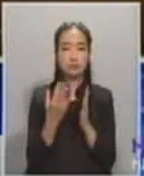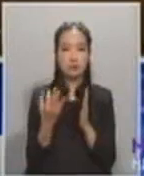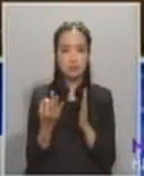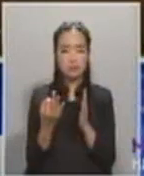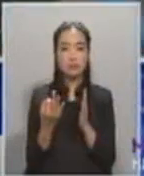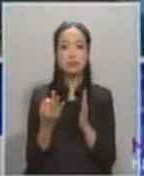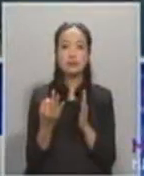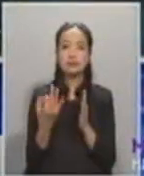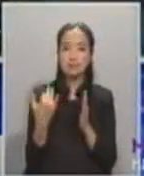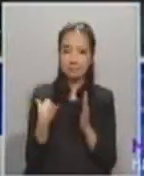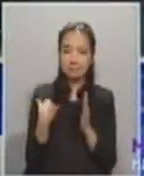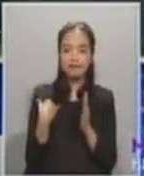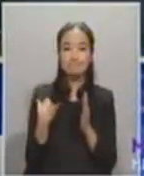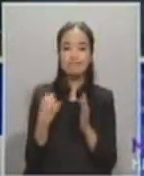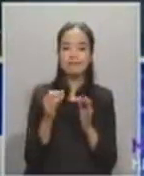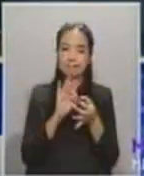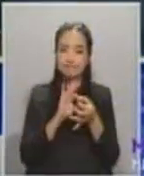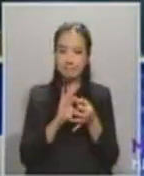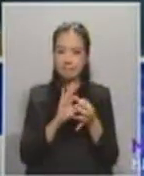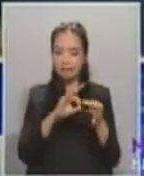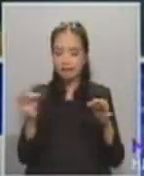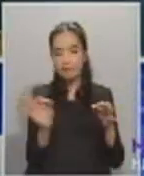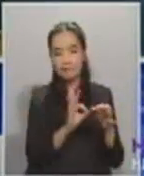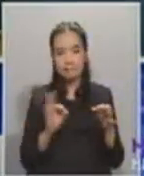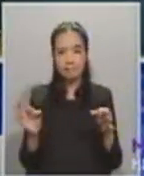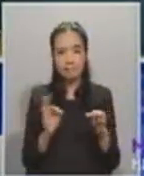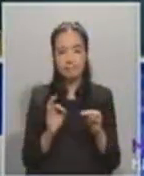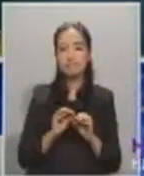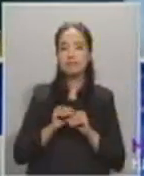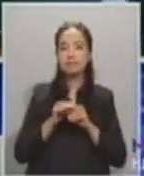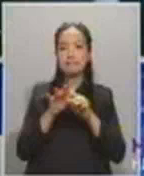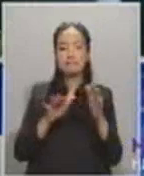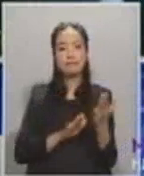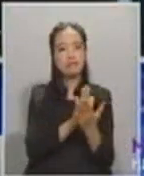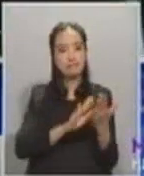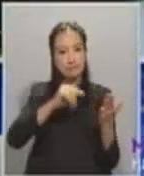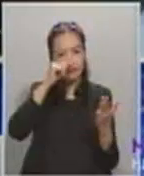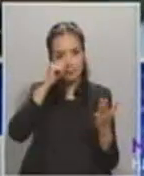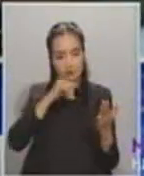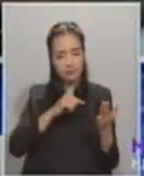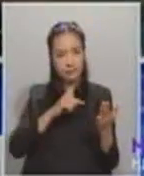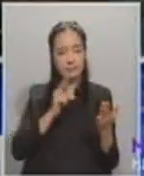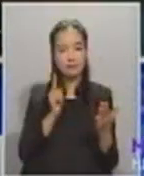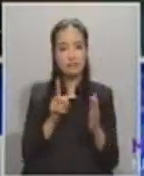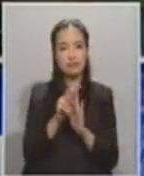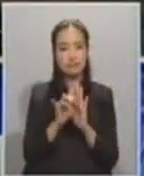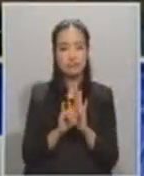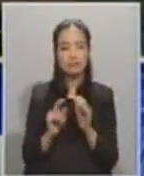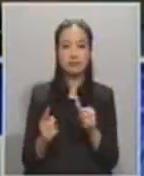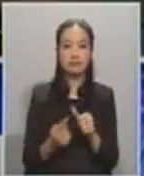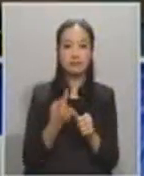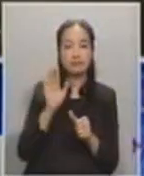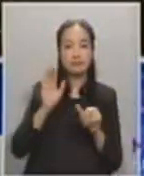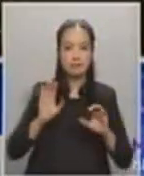ได้มีการไปขยายความต่อในสื่อต่างๆในเมืองไทยด้วยนะครับ อันนี้เป็นนโยบายอันแรกของท